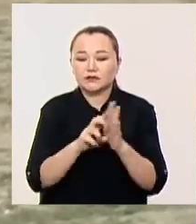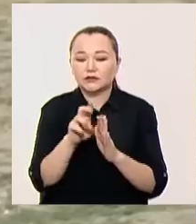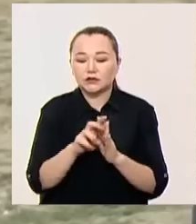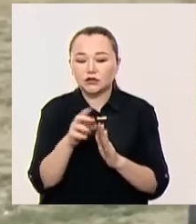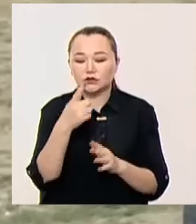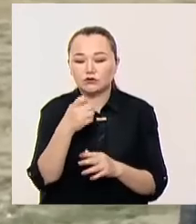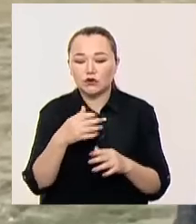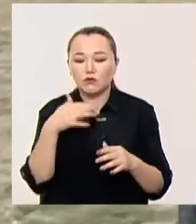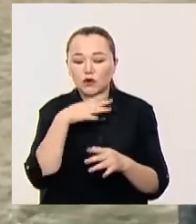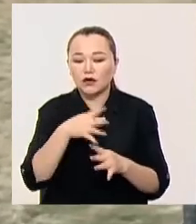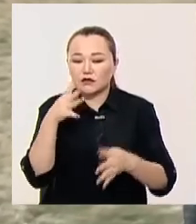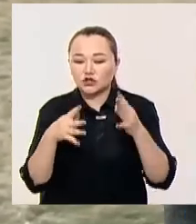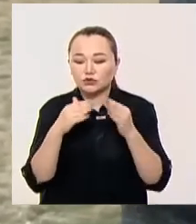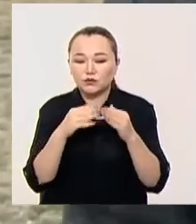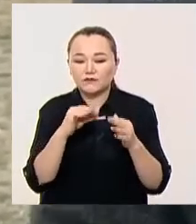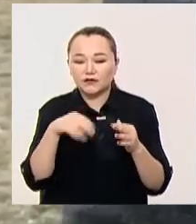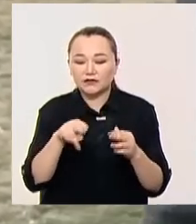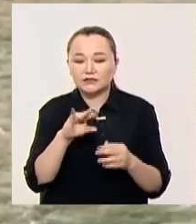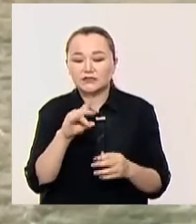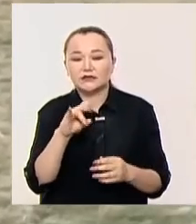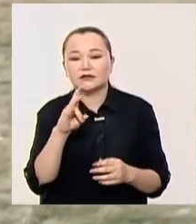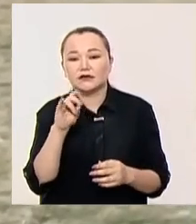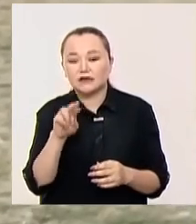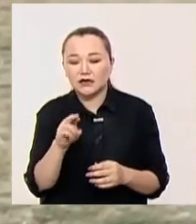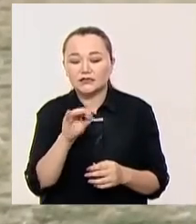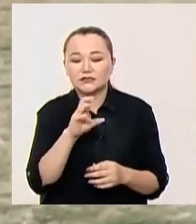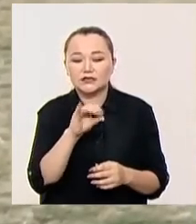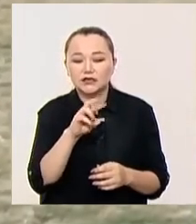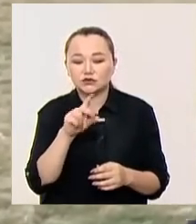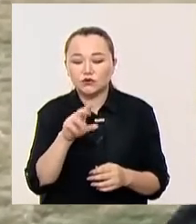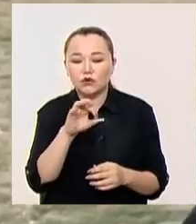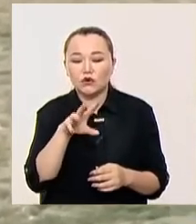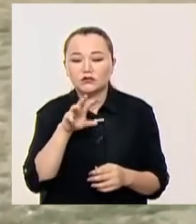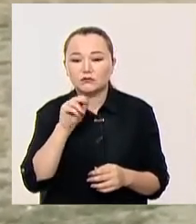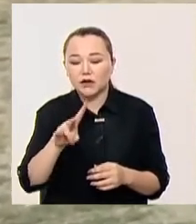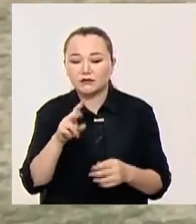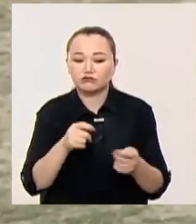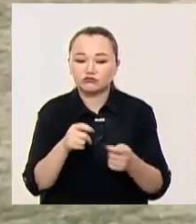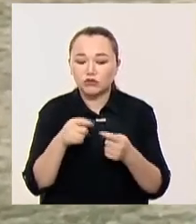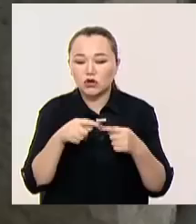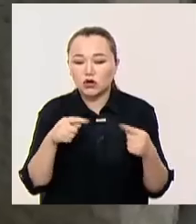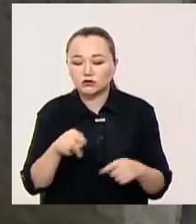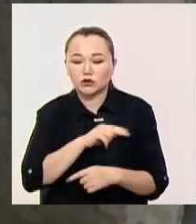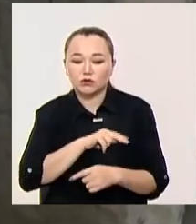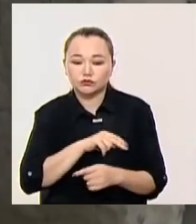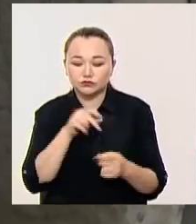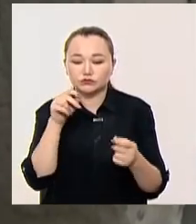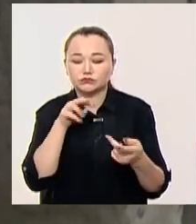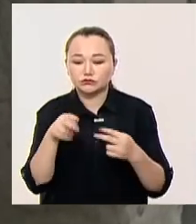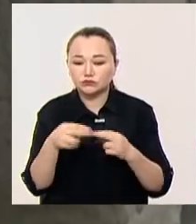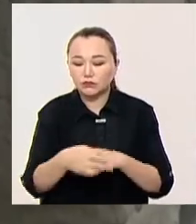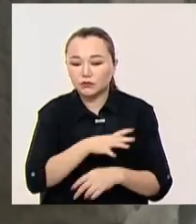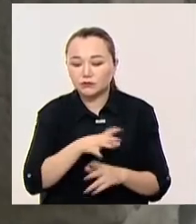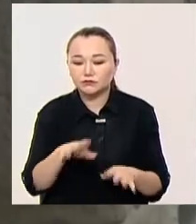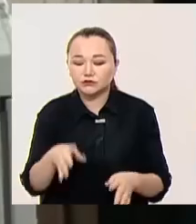көп қабатты үйлер. Олар Фрит, Византерия, Селжук, Оспан империясы тұсында түрлі қызмет атқарды. Жалпы жартастағы